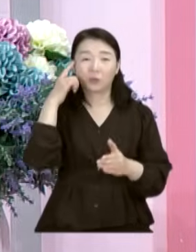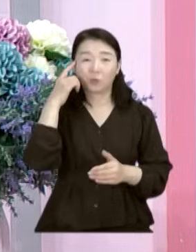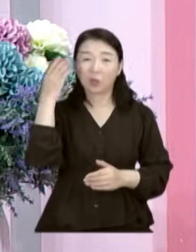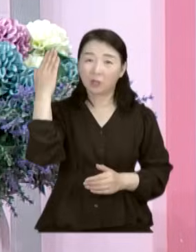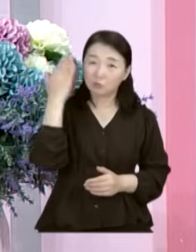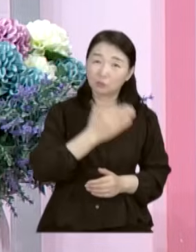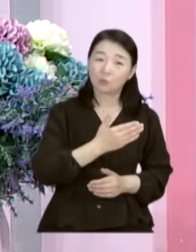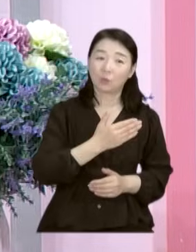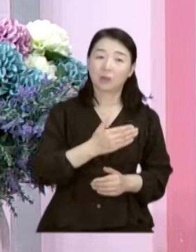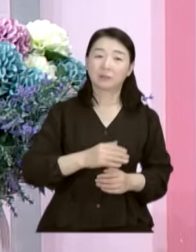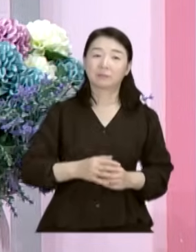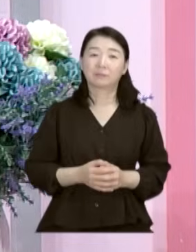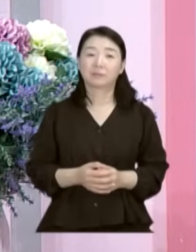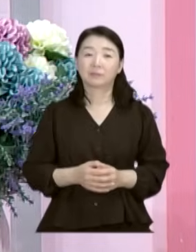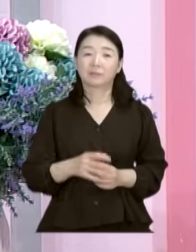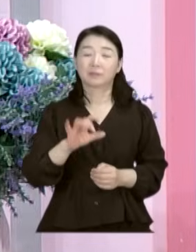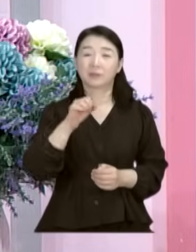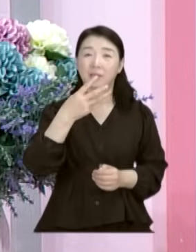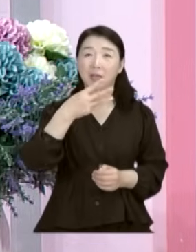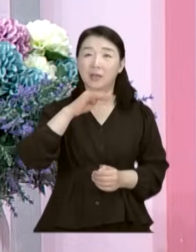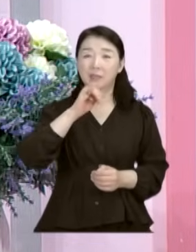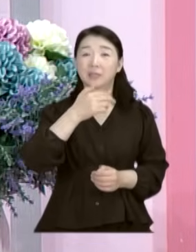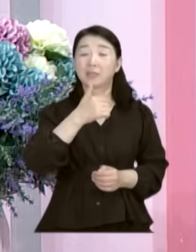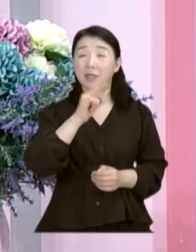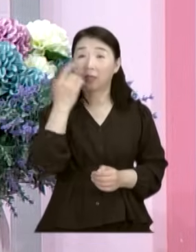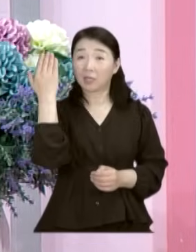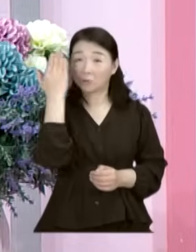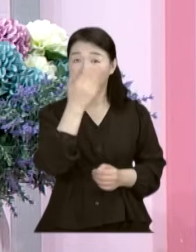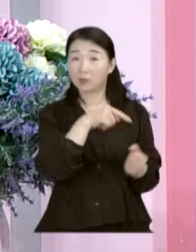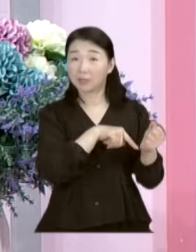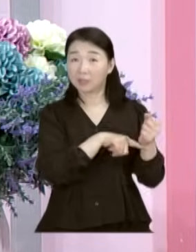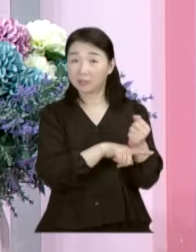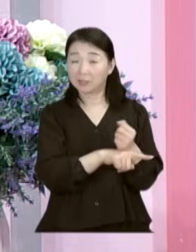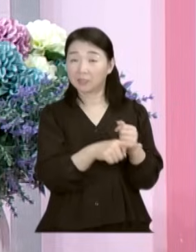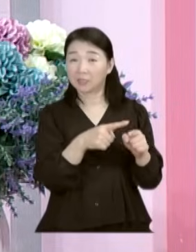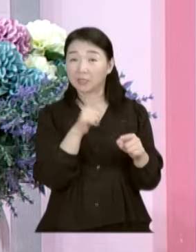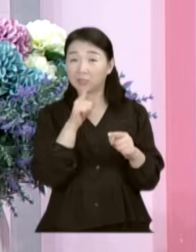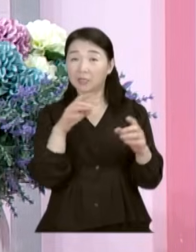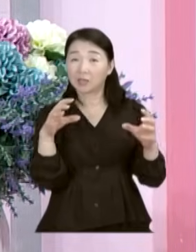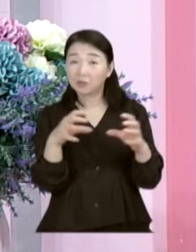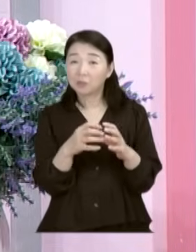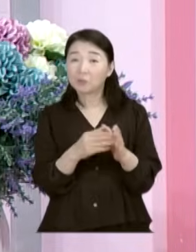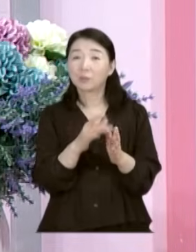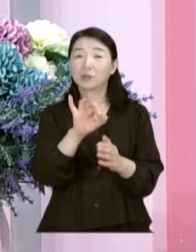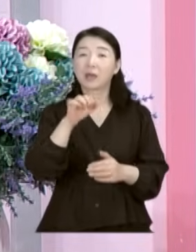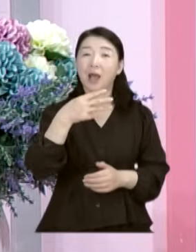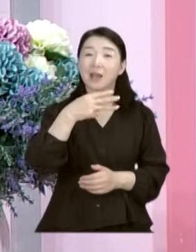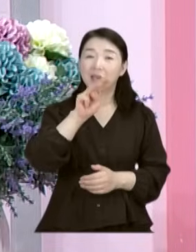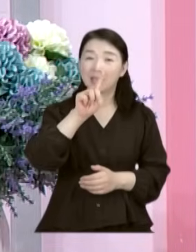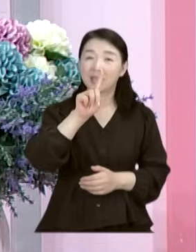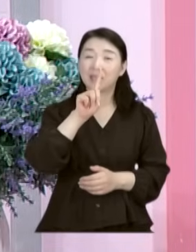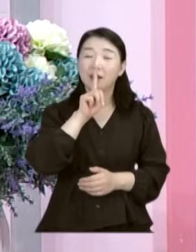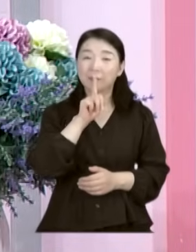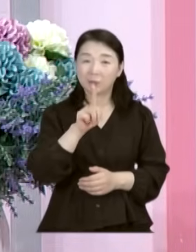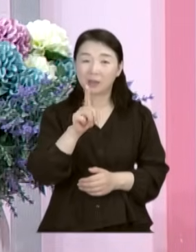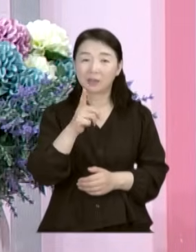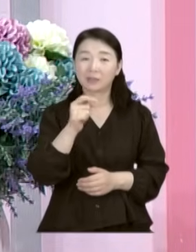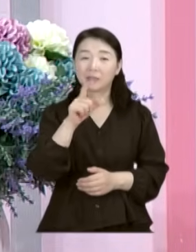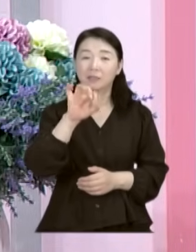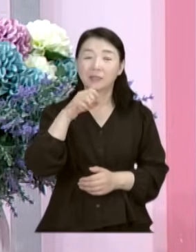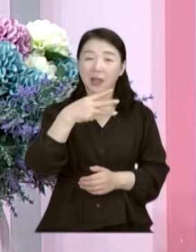뭐 숭고한이 알리나가 숭고한이란 뜻인데 그 단어를 줄여서 알리라고 표현을 한대요 그래서